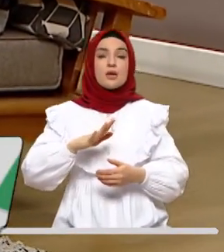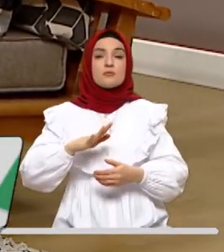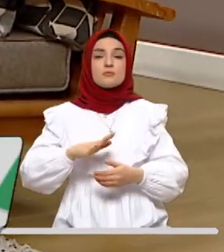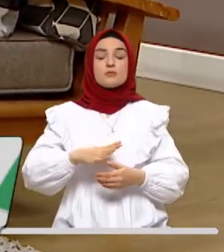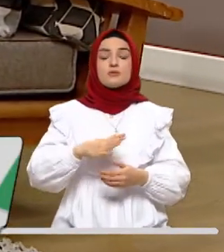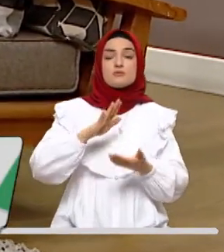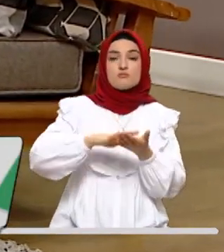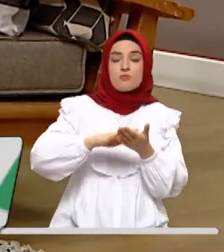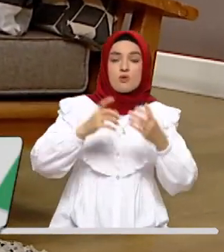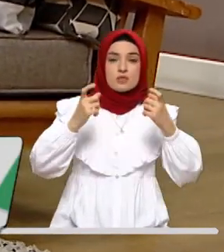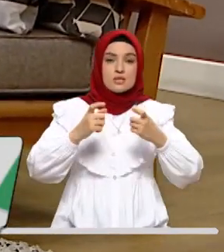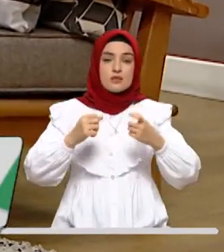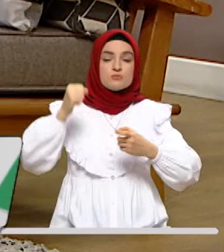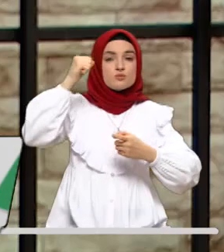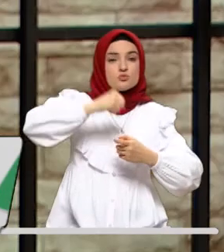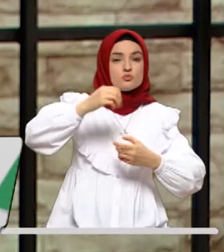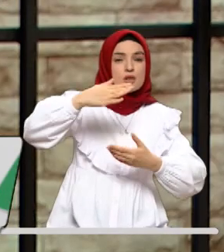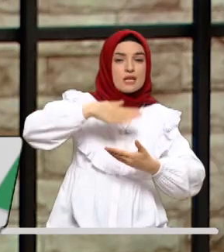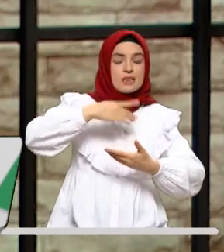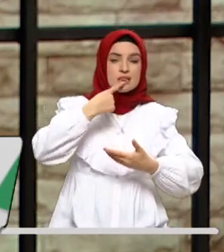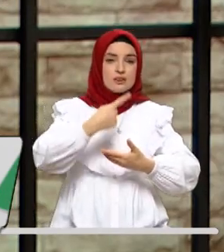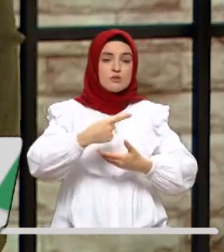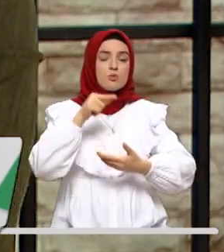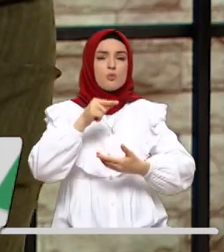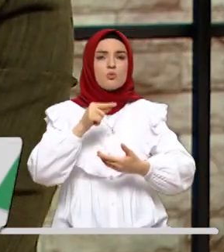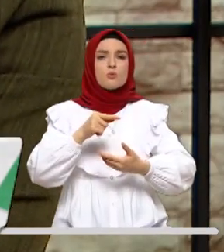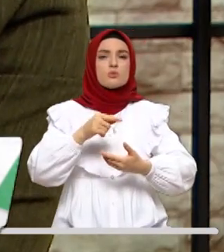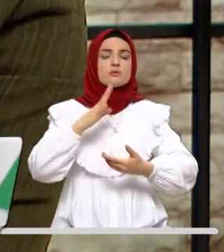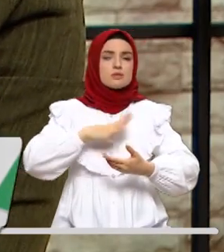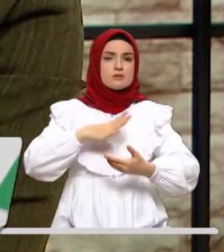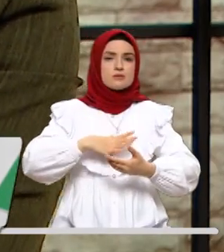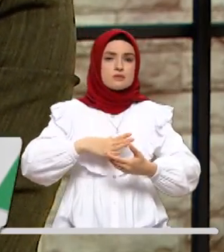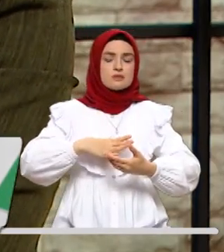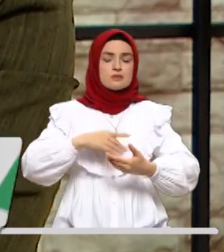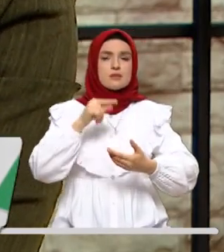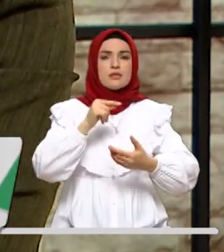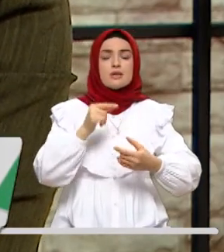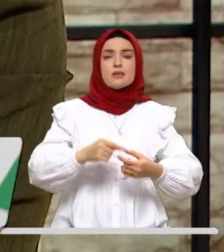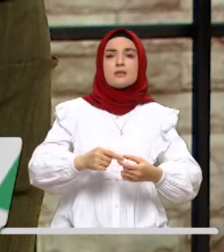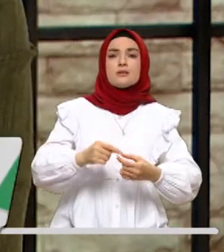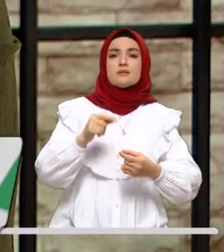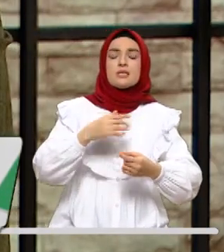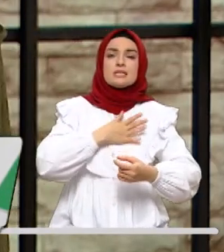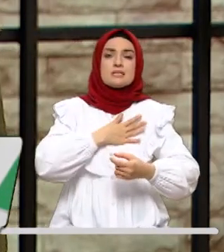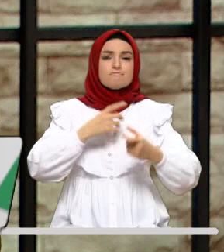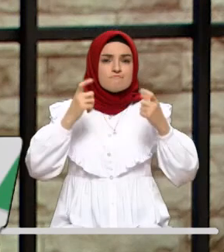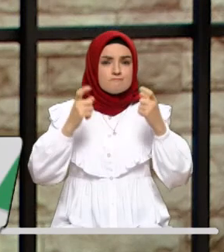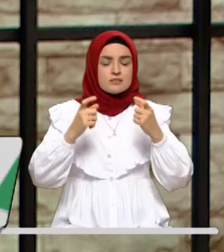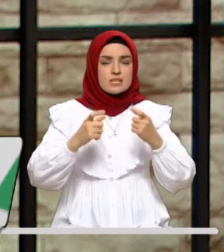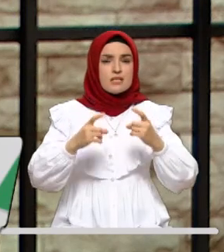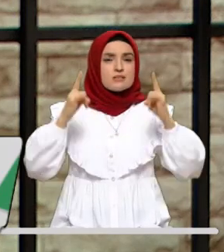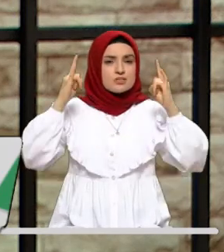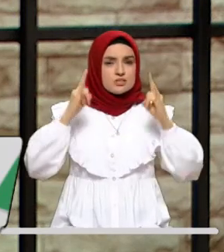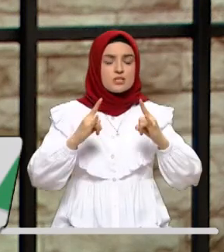eli. Onun bir emeli vardı. Onun emeli mabedin üstüne namahrem elinin değmemesiydi. O namahrem